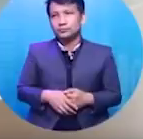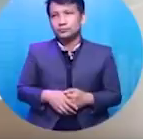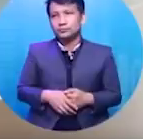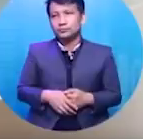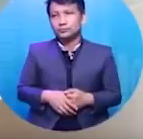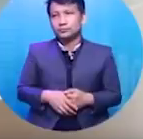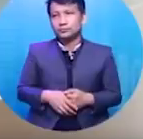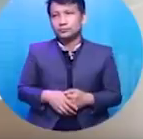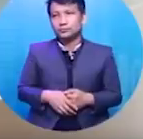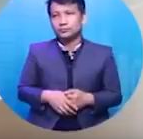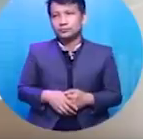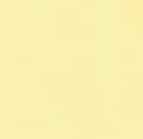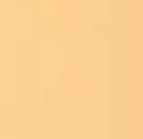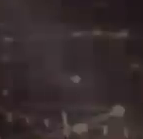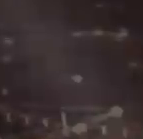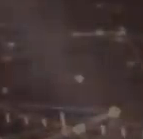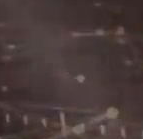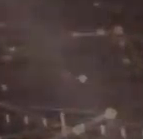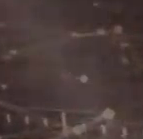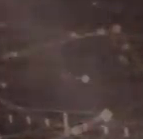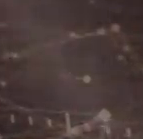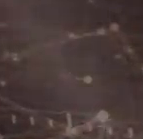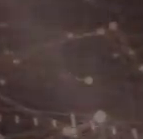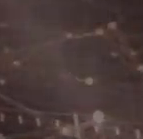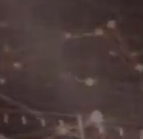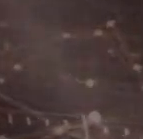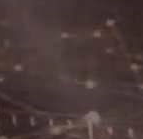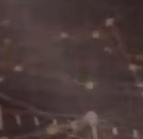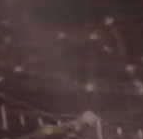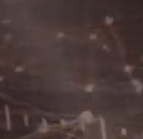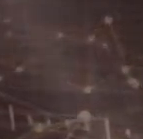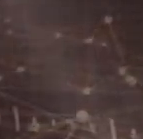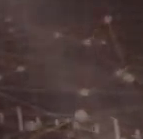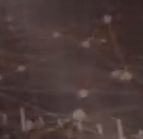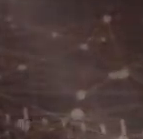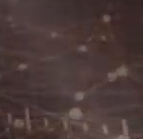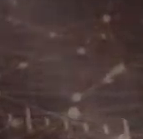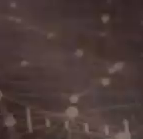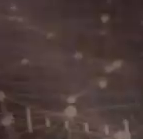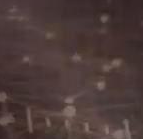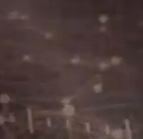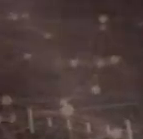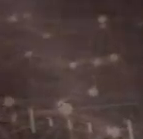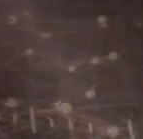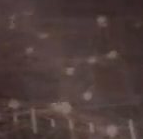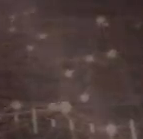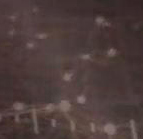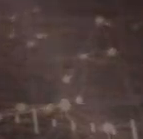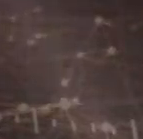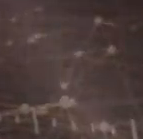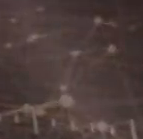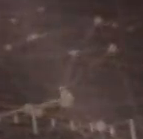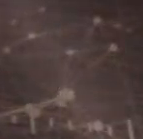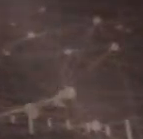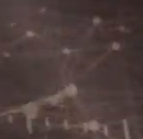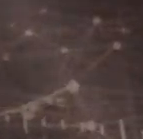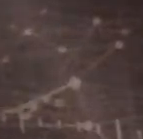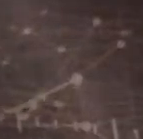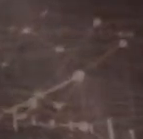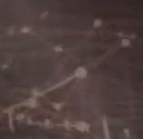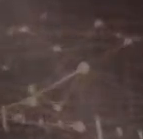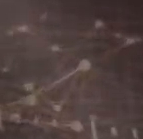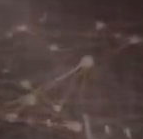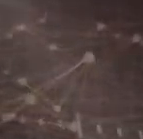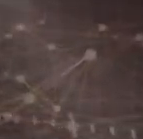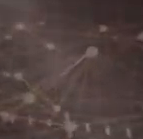Walang signal, hirap signal. Okay, Chairman Toto, magandang umaga po. Magandang umaga po, Sir Rafi. Opo. Chairman,